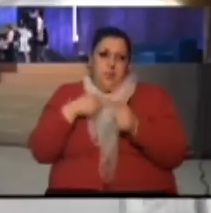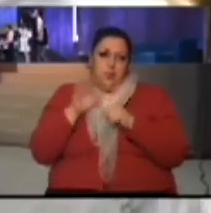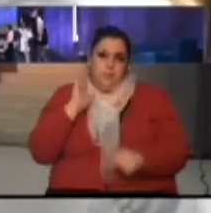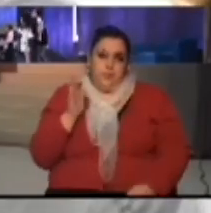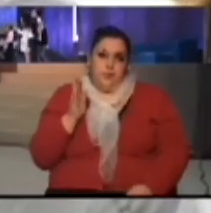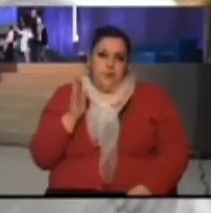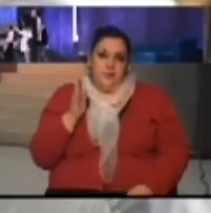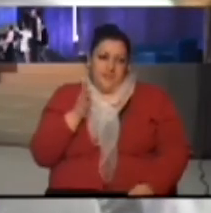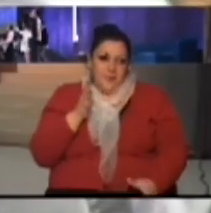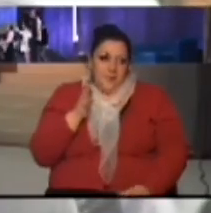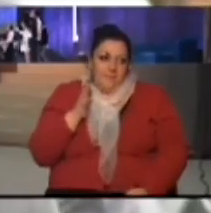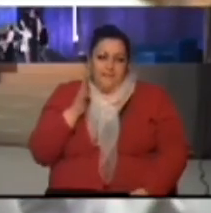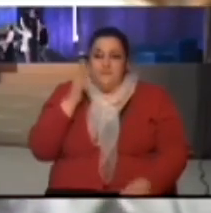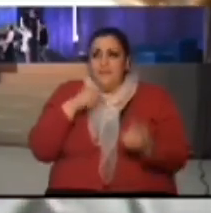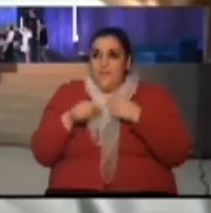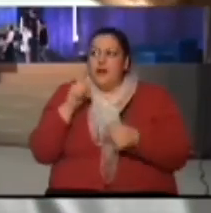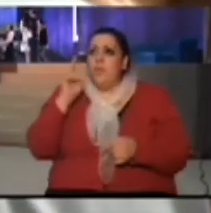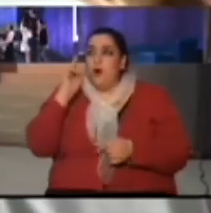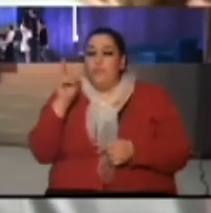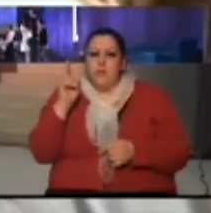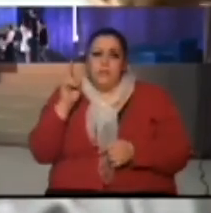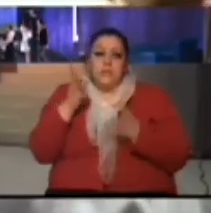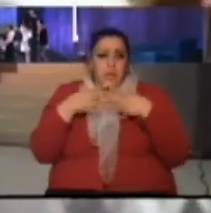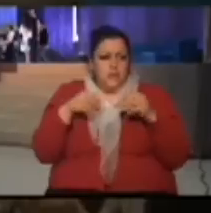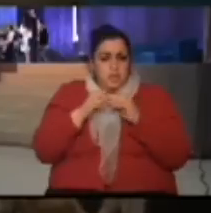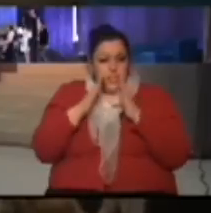Աստված վերականգնում ընտանիքներ քանդված,